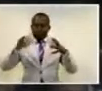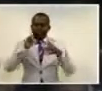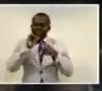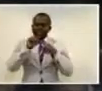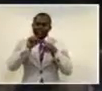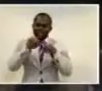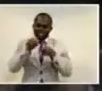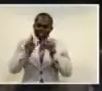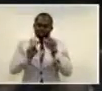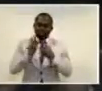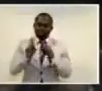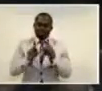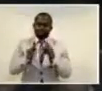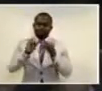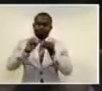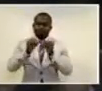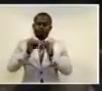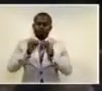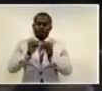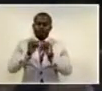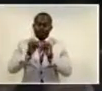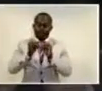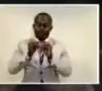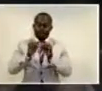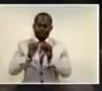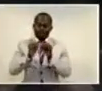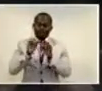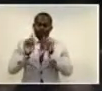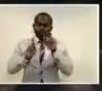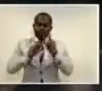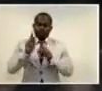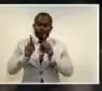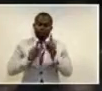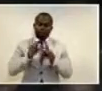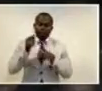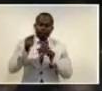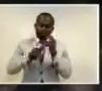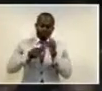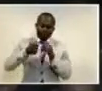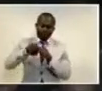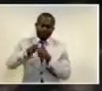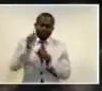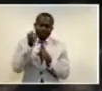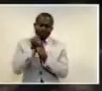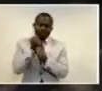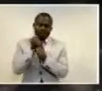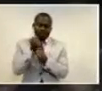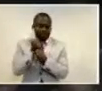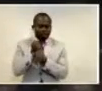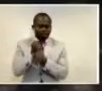idashingiye ku bantu ku mubare w'abantu ibyo ukora